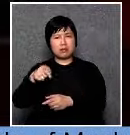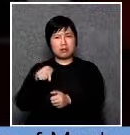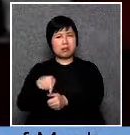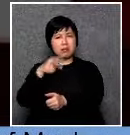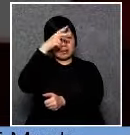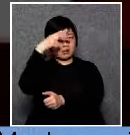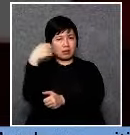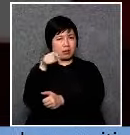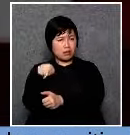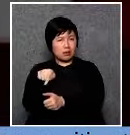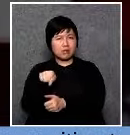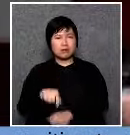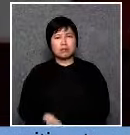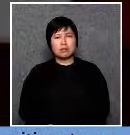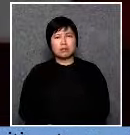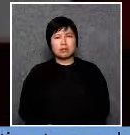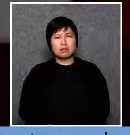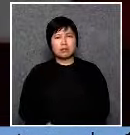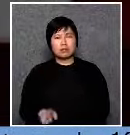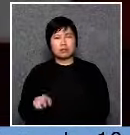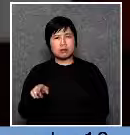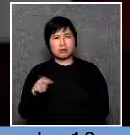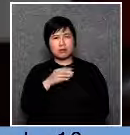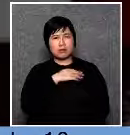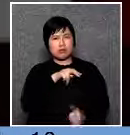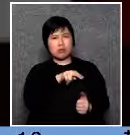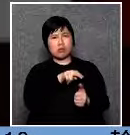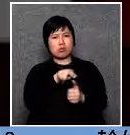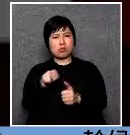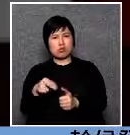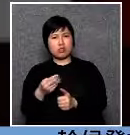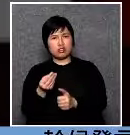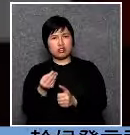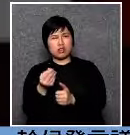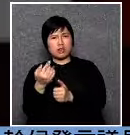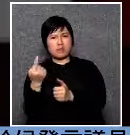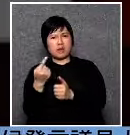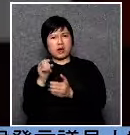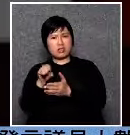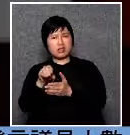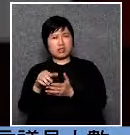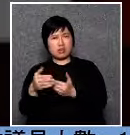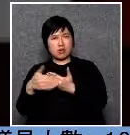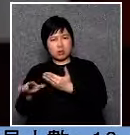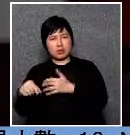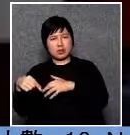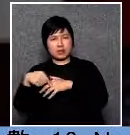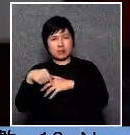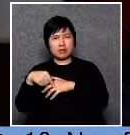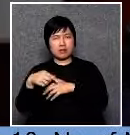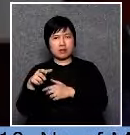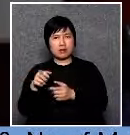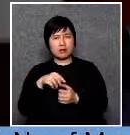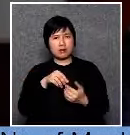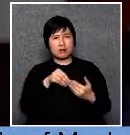官，係咪啊？你控制幾萬億嘅財政儲備同埋外匯基金，統領十幾萬